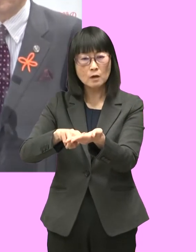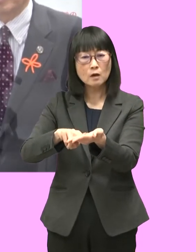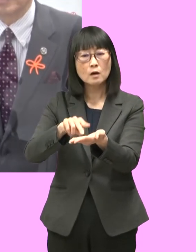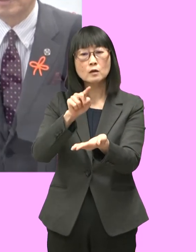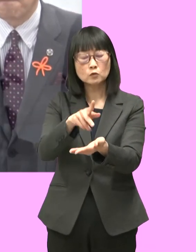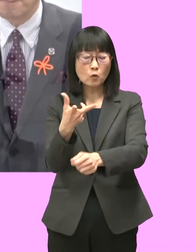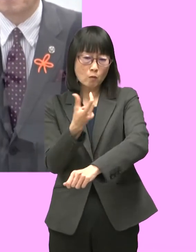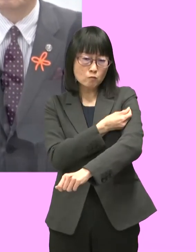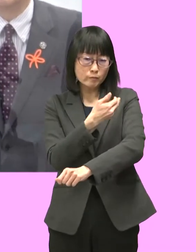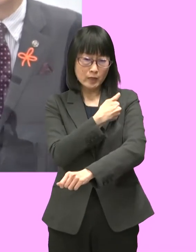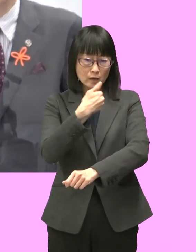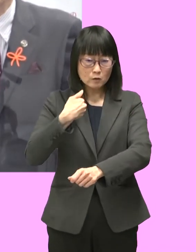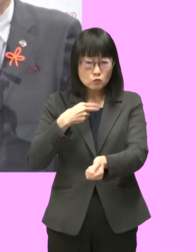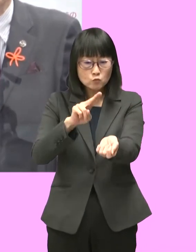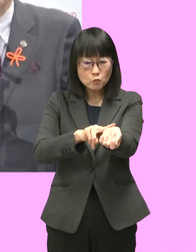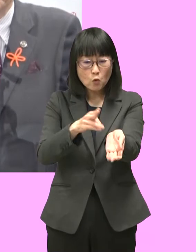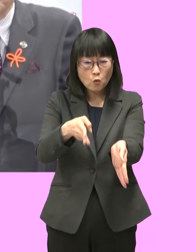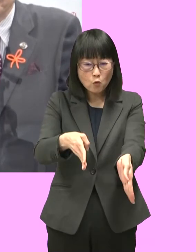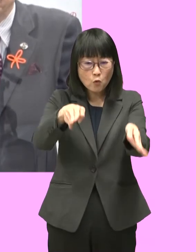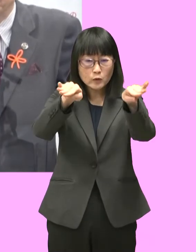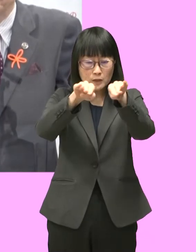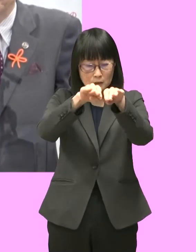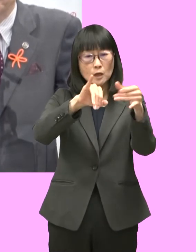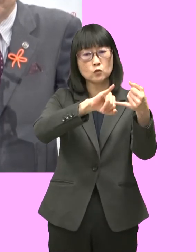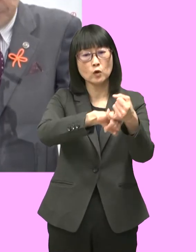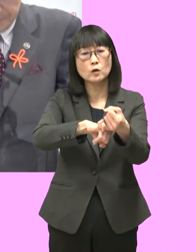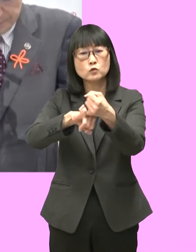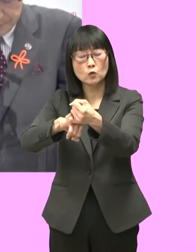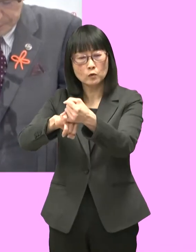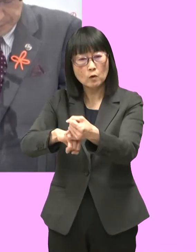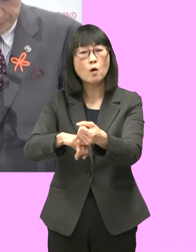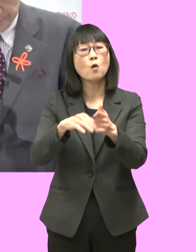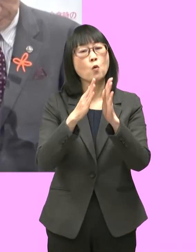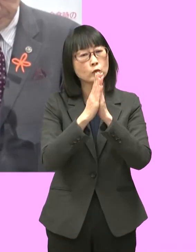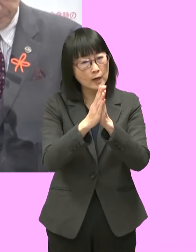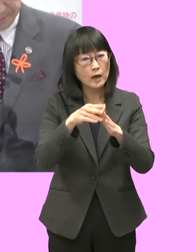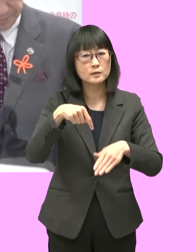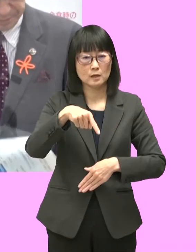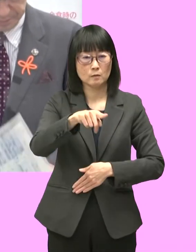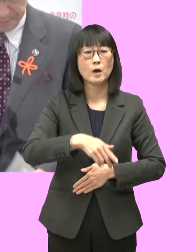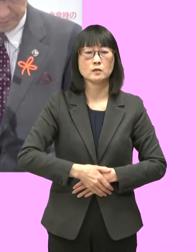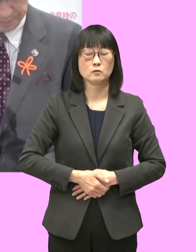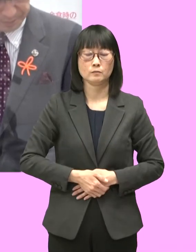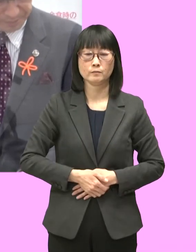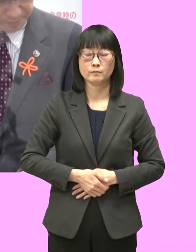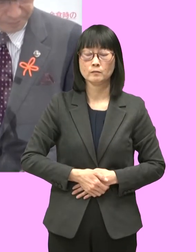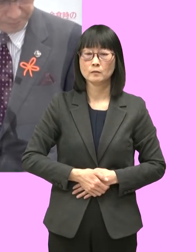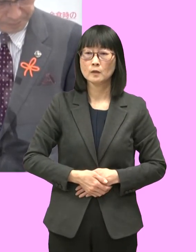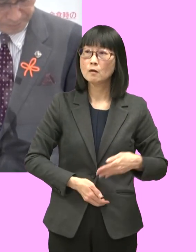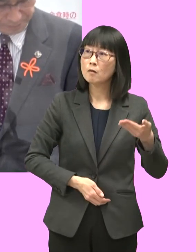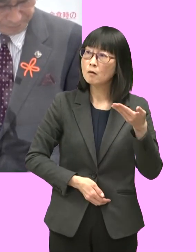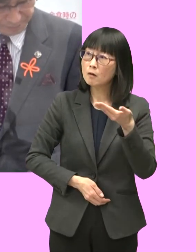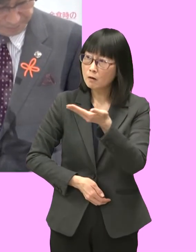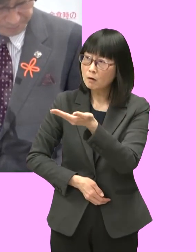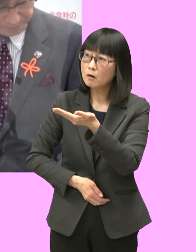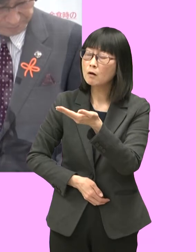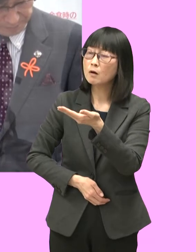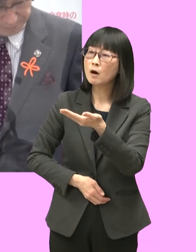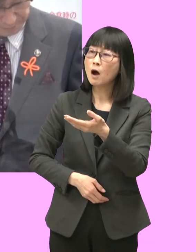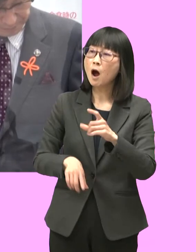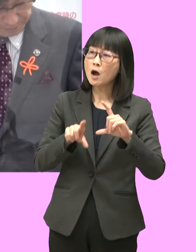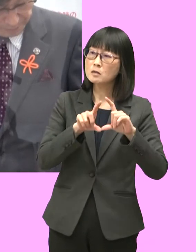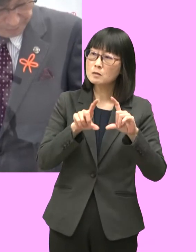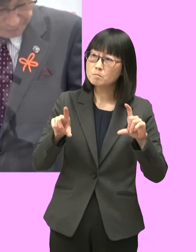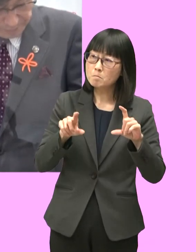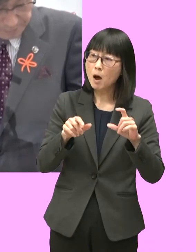になるかと思います。 これ説明の一番最初のペーパーに、一般の人もおおむね